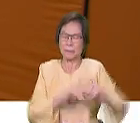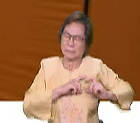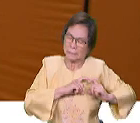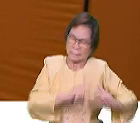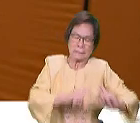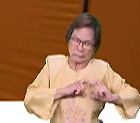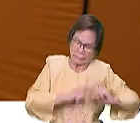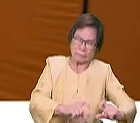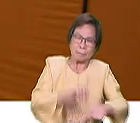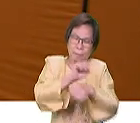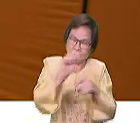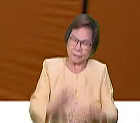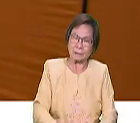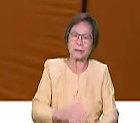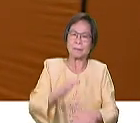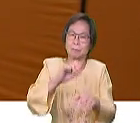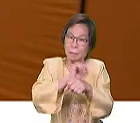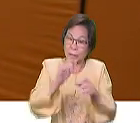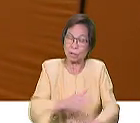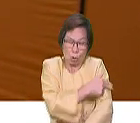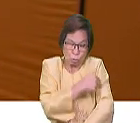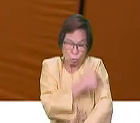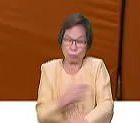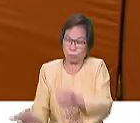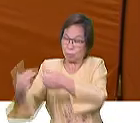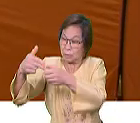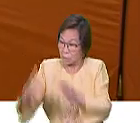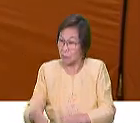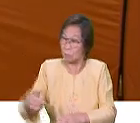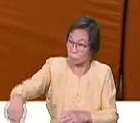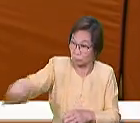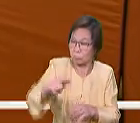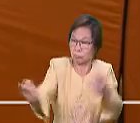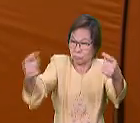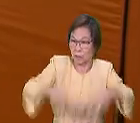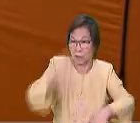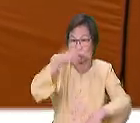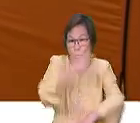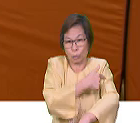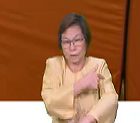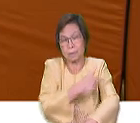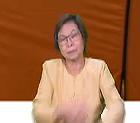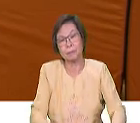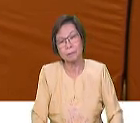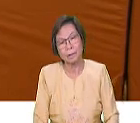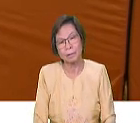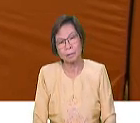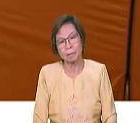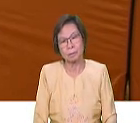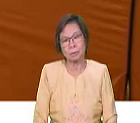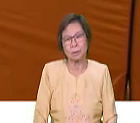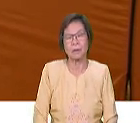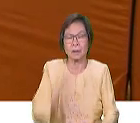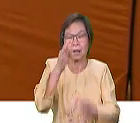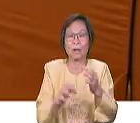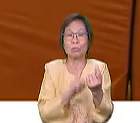kesihatan, para apa peserta vaksin hari ini pun datang. Raya terlepas, dua terlepas, boleh lah kalau jumpa mak